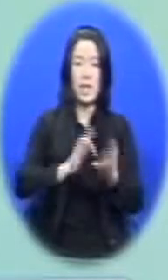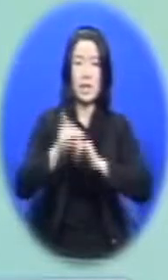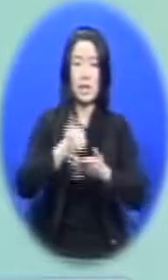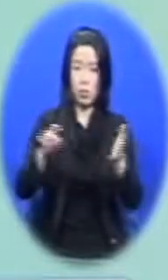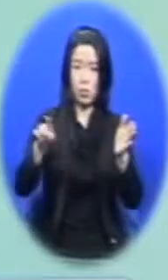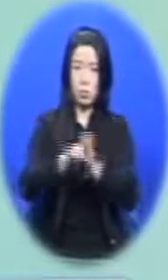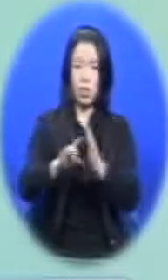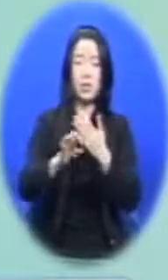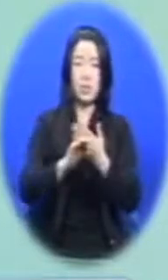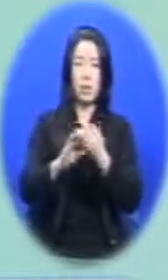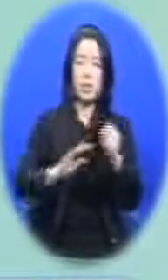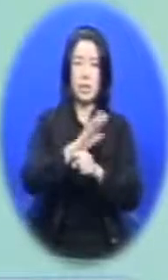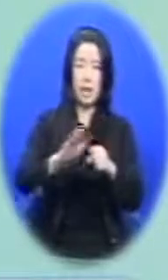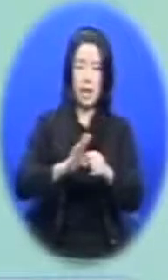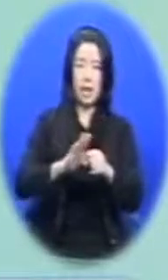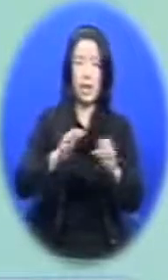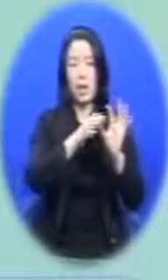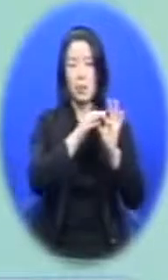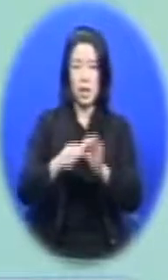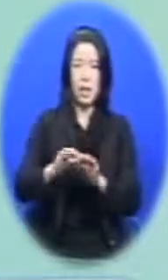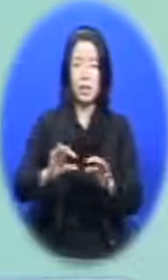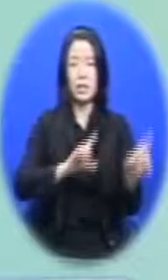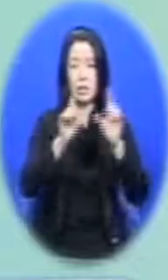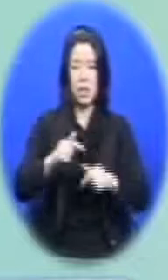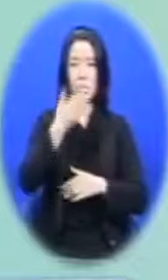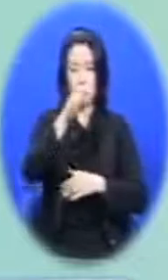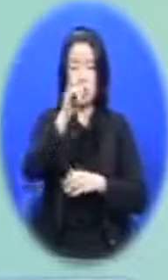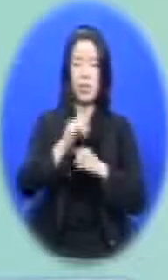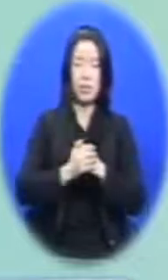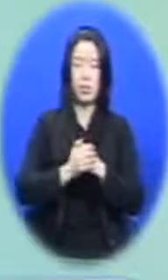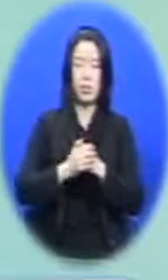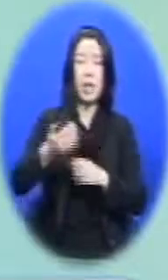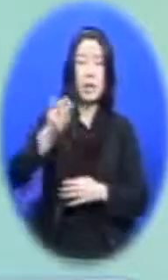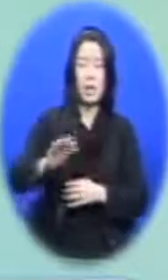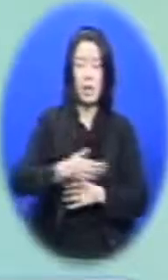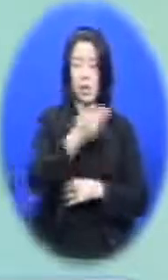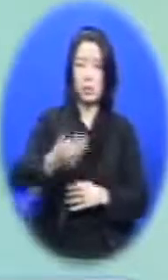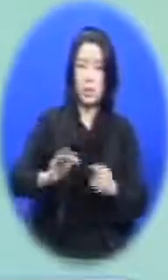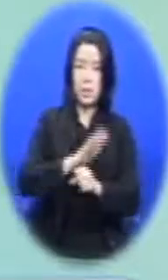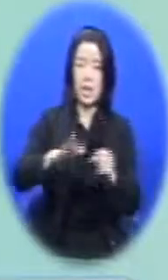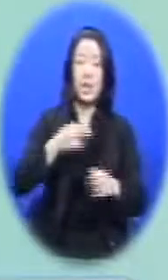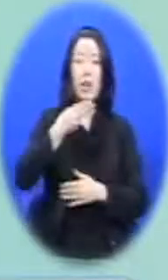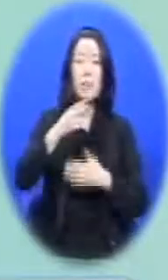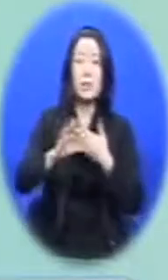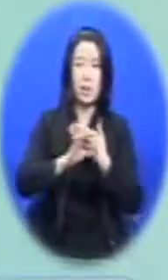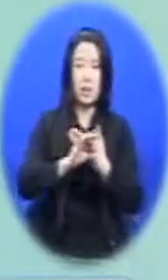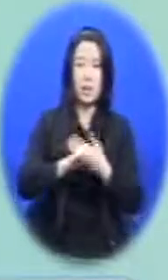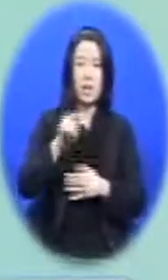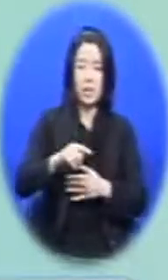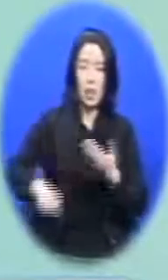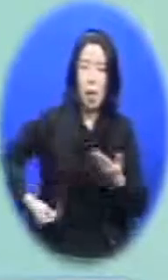예수를 믿으면 사랑하며 살게 되는 겁니다. 그러니까 여러분이 만약에 사랑이 없다면